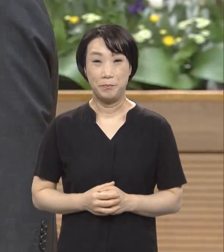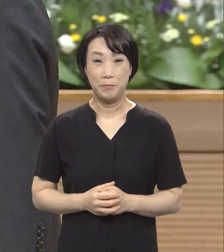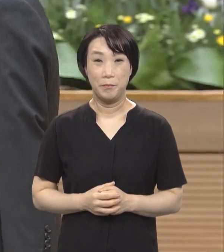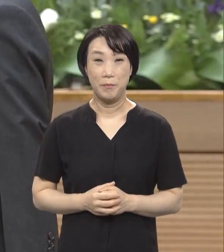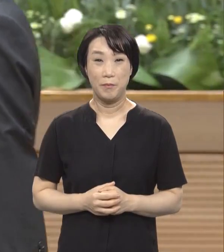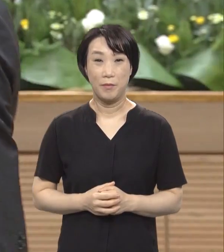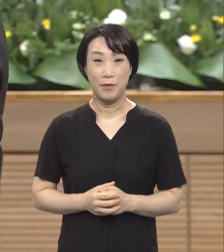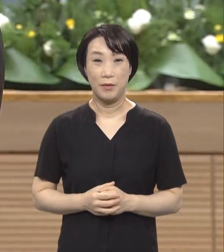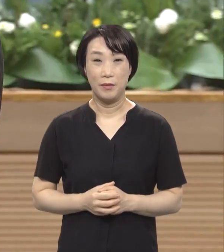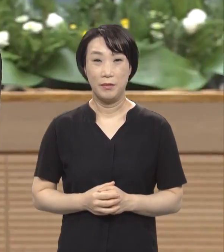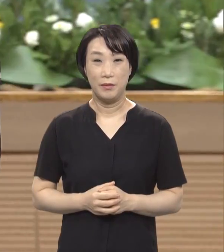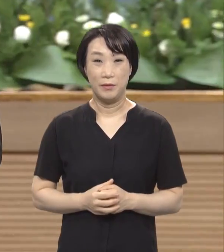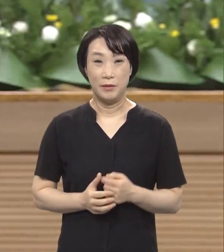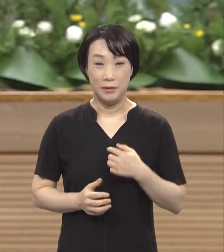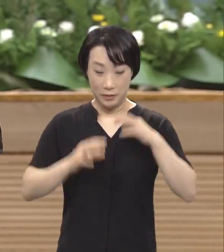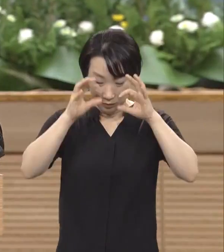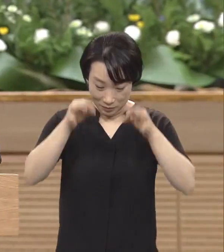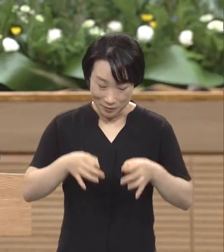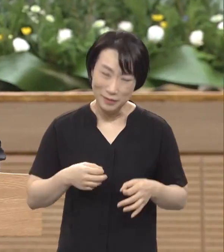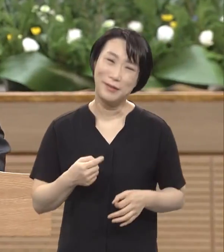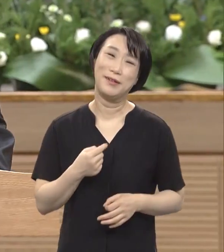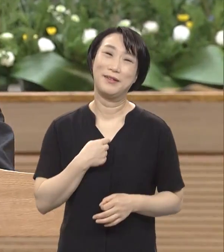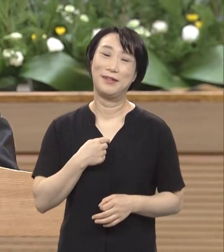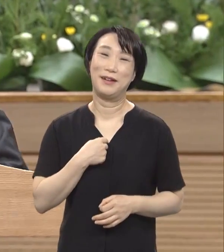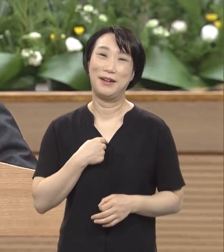이렇게 내가 나를